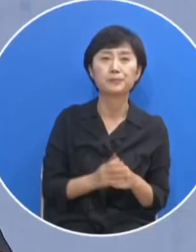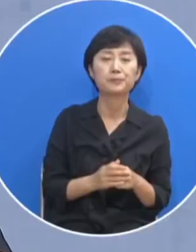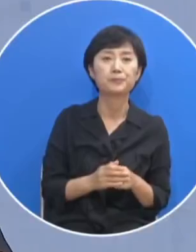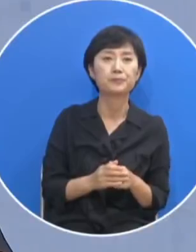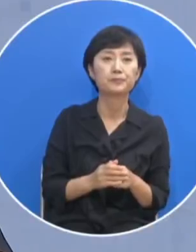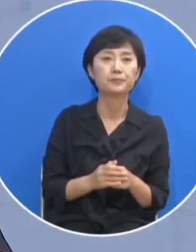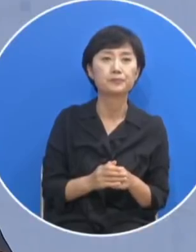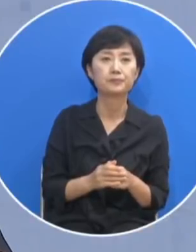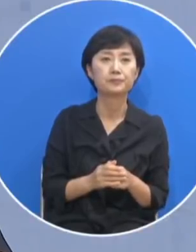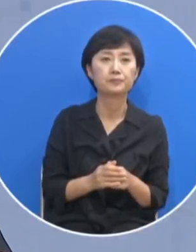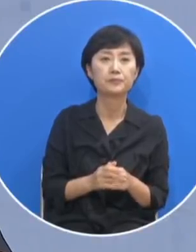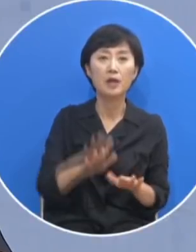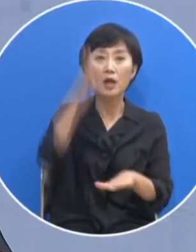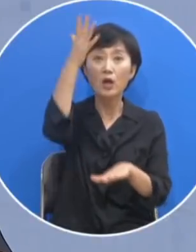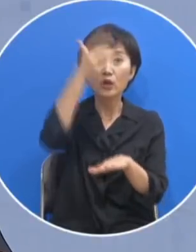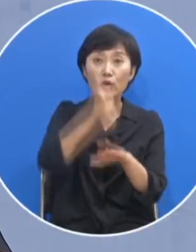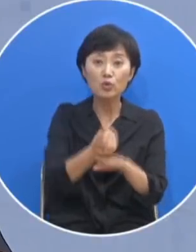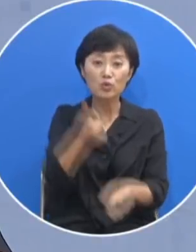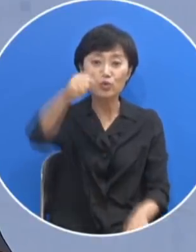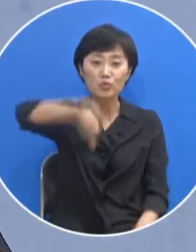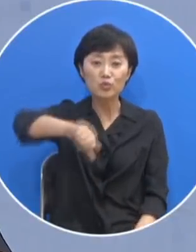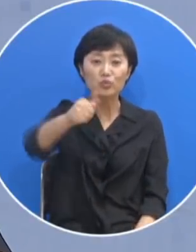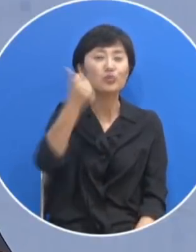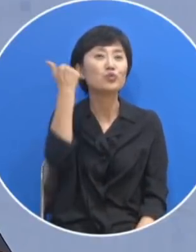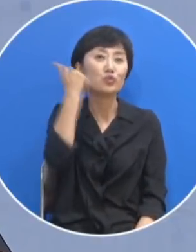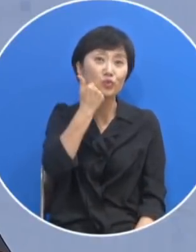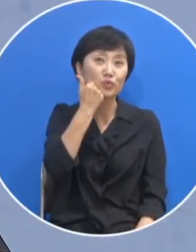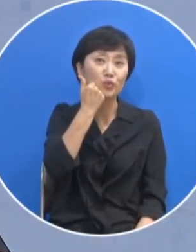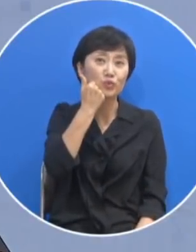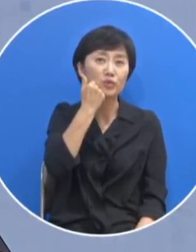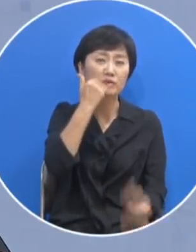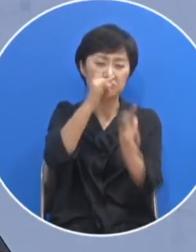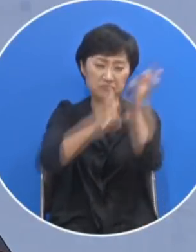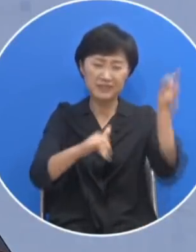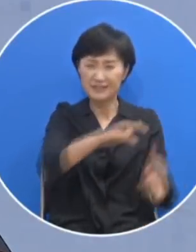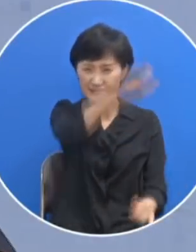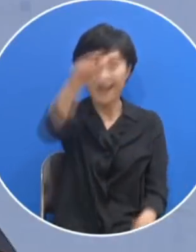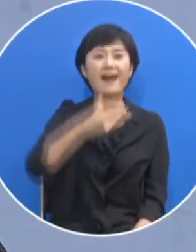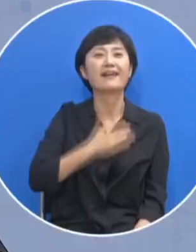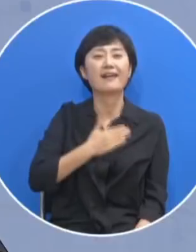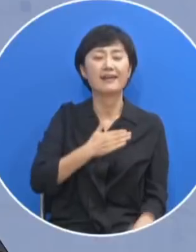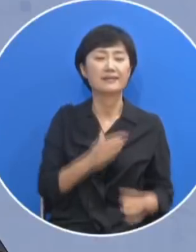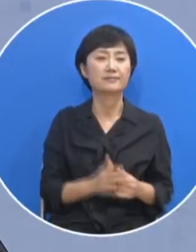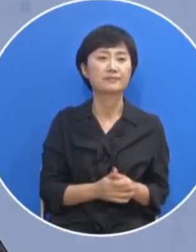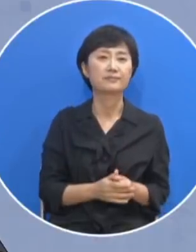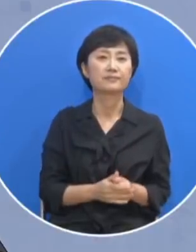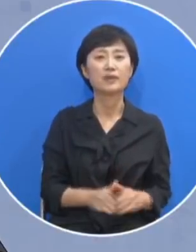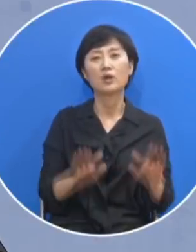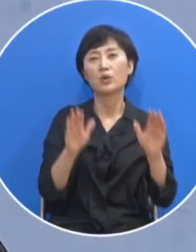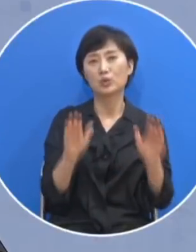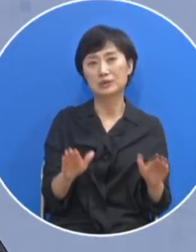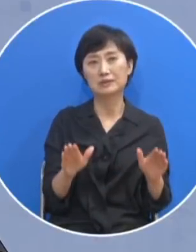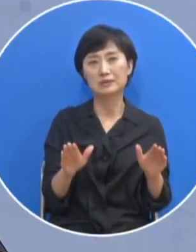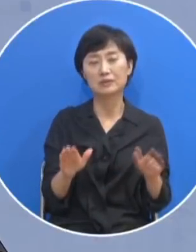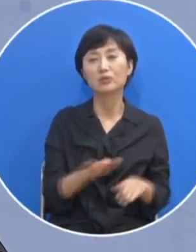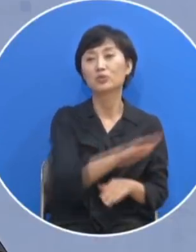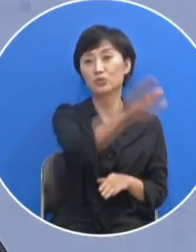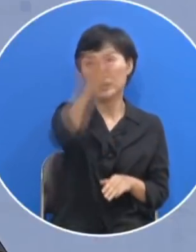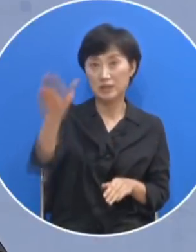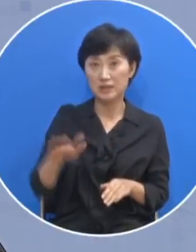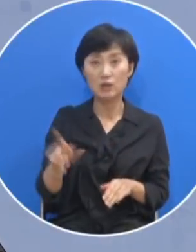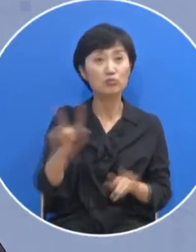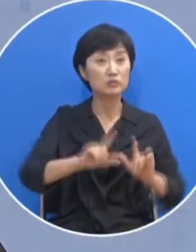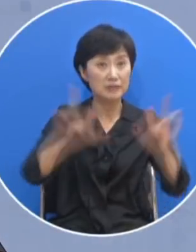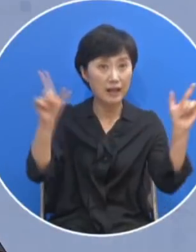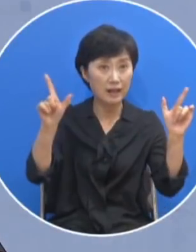누가 이기는 것은 저장에 다 얼어 보십니까 흐 1ds 케이스다 홈 어느 언어 우리 종회 죽입니다